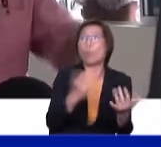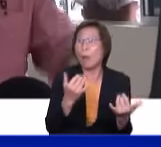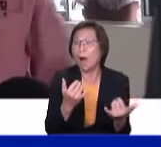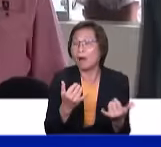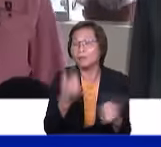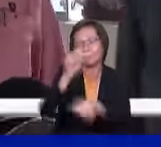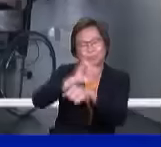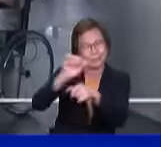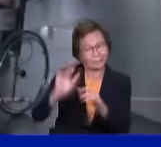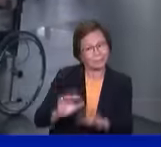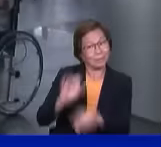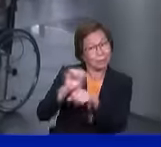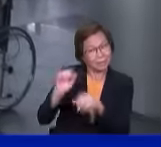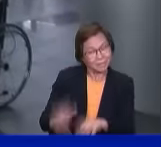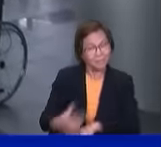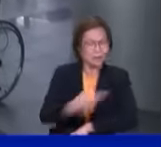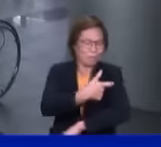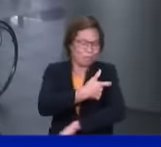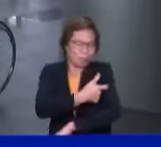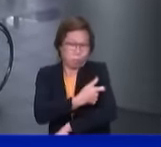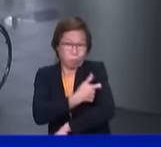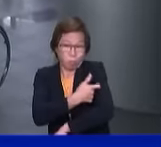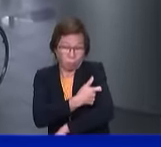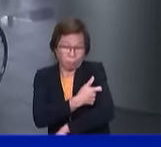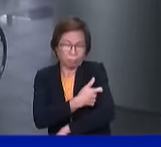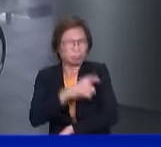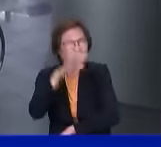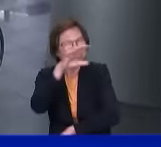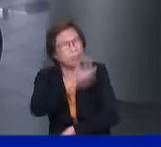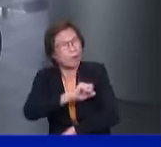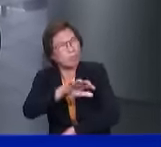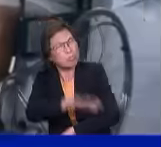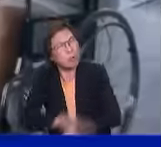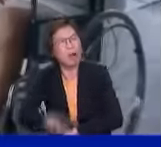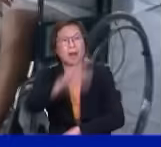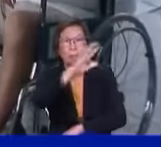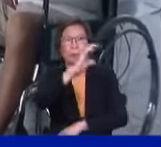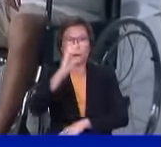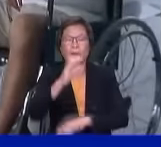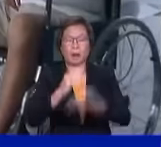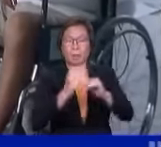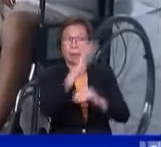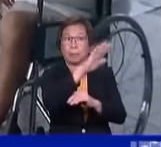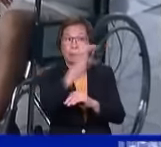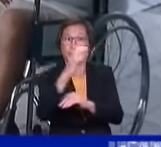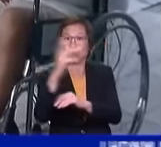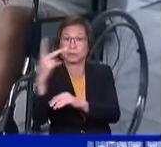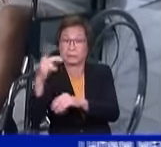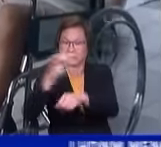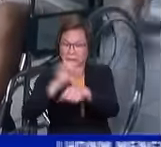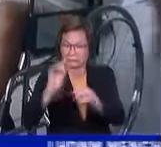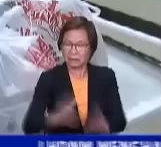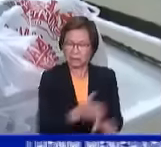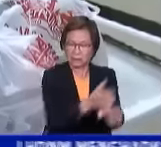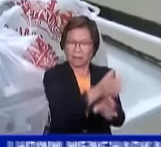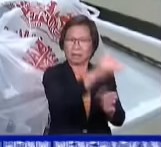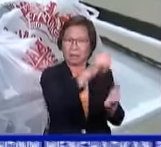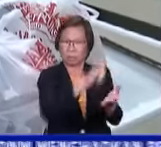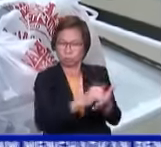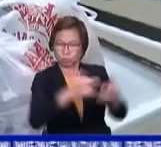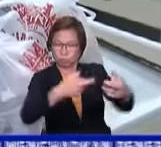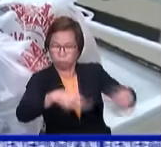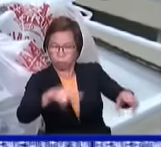membolehkan pekerja mereka divaksinkan. Dijangkakan lebih 500,000 pekerja dalam sektor berkenaan akan